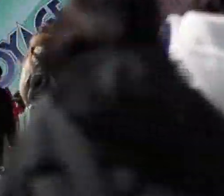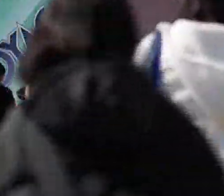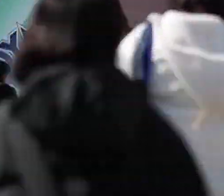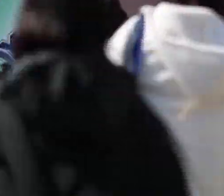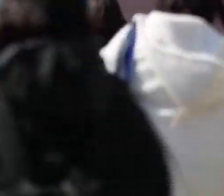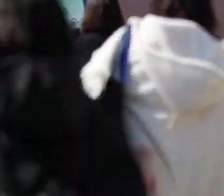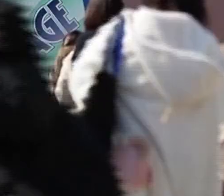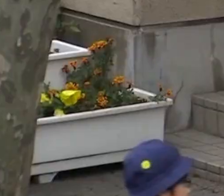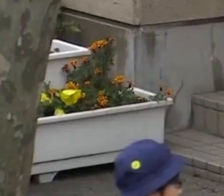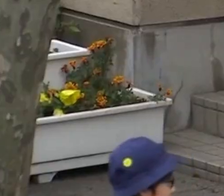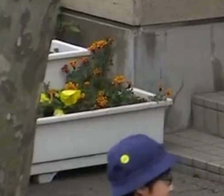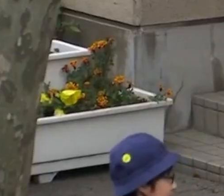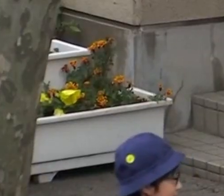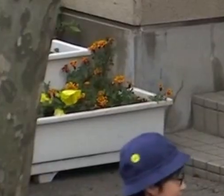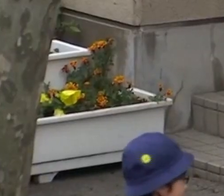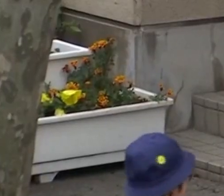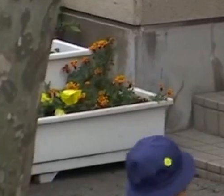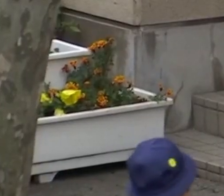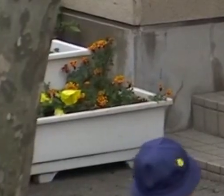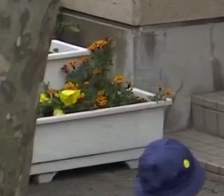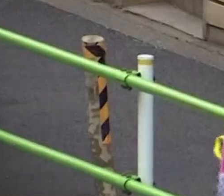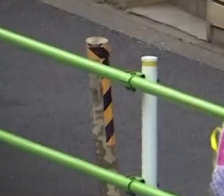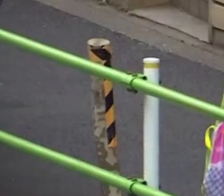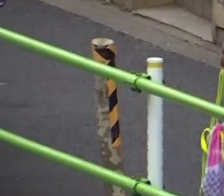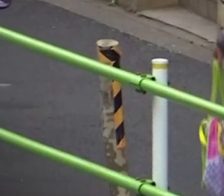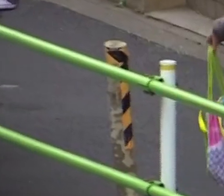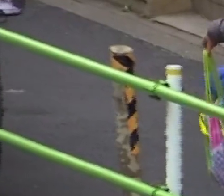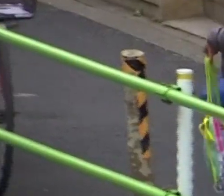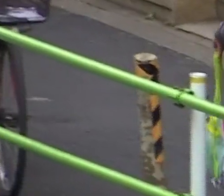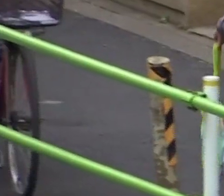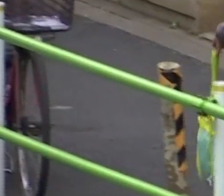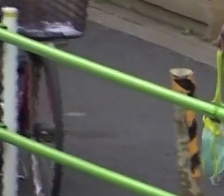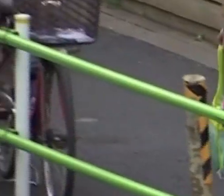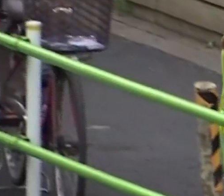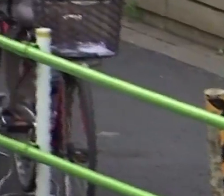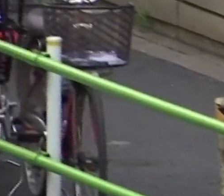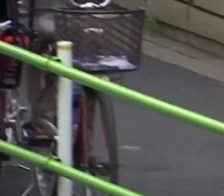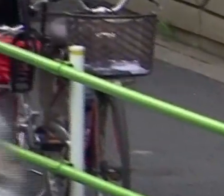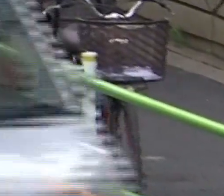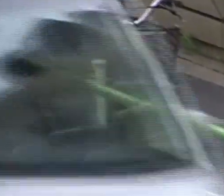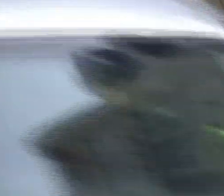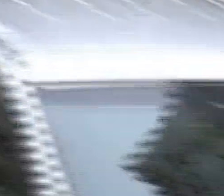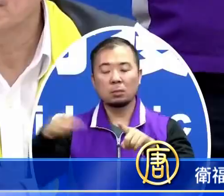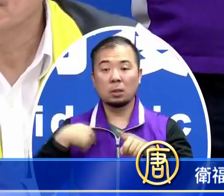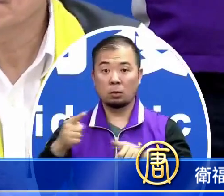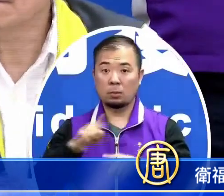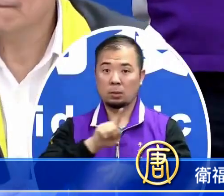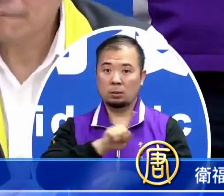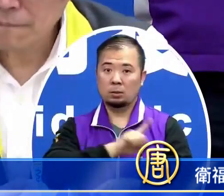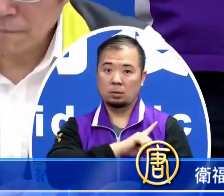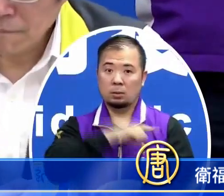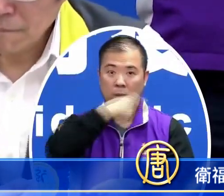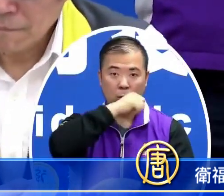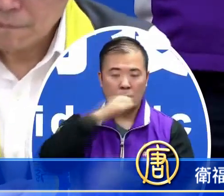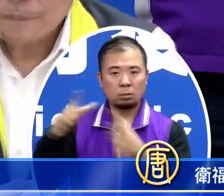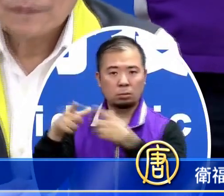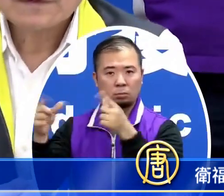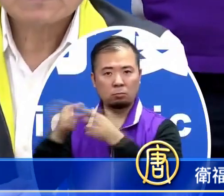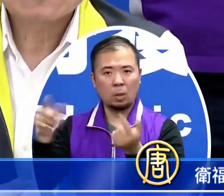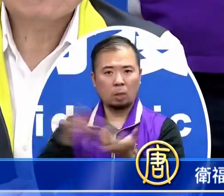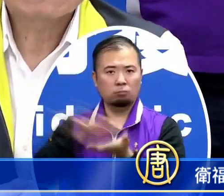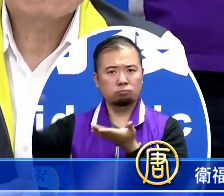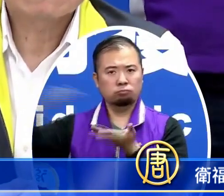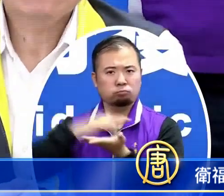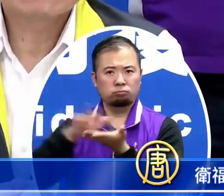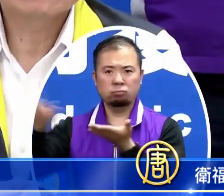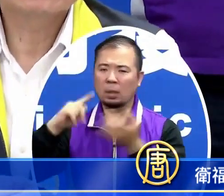管制会加强，不过没有提高旅游警示，会持续观察日本疫情。 双方往来密切，所以我们也有